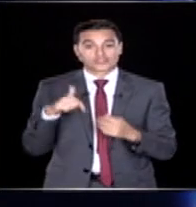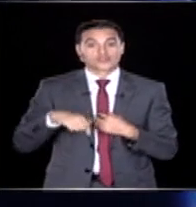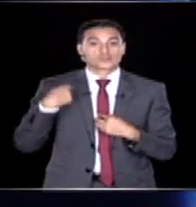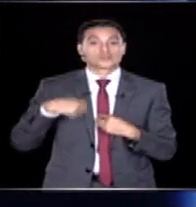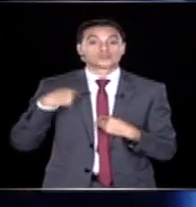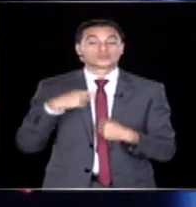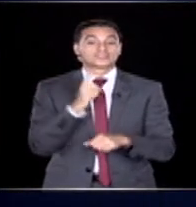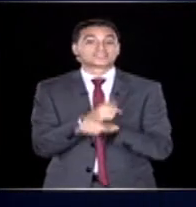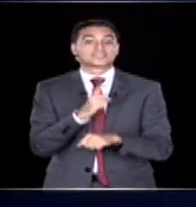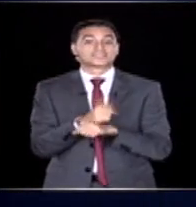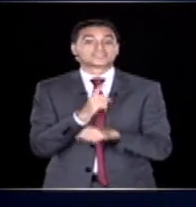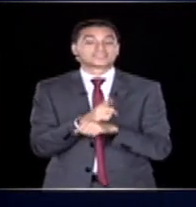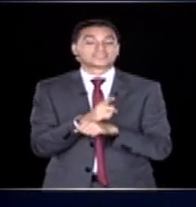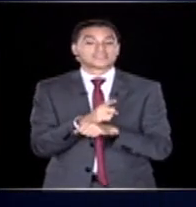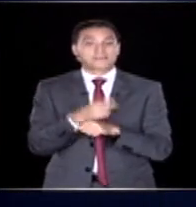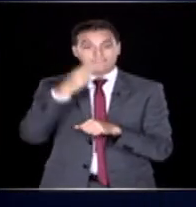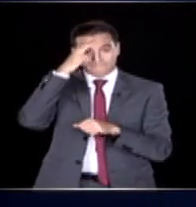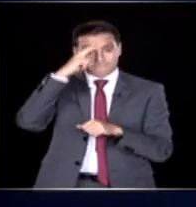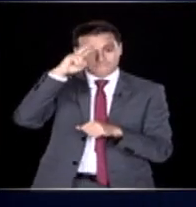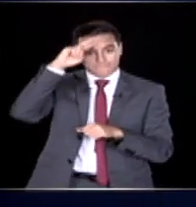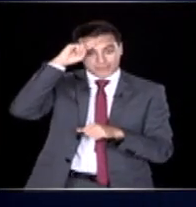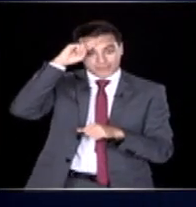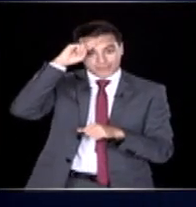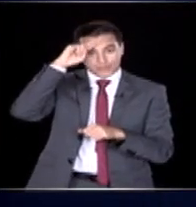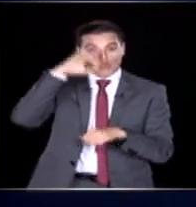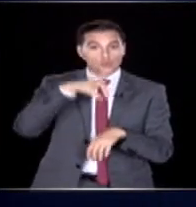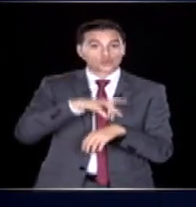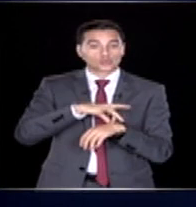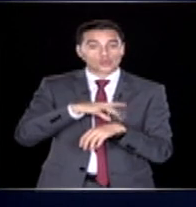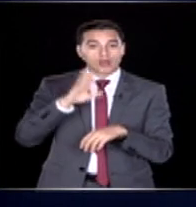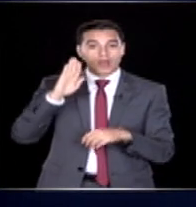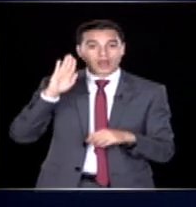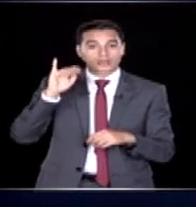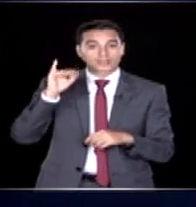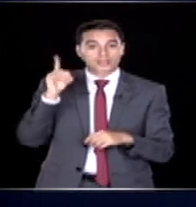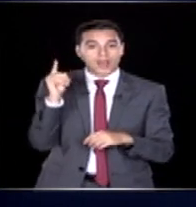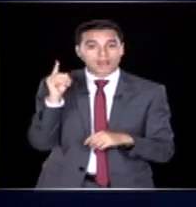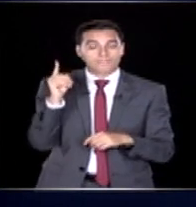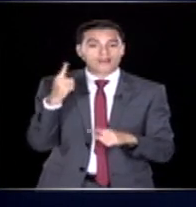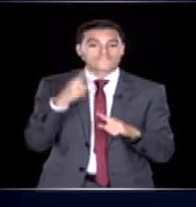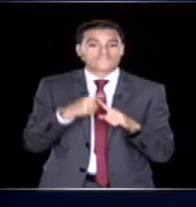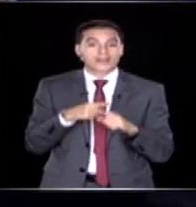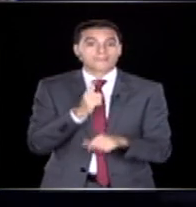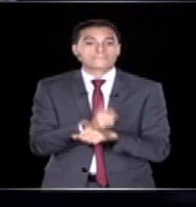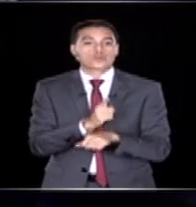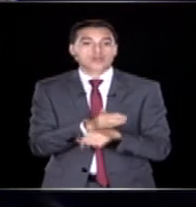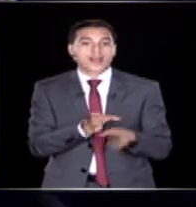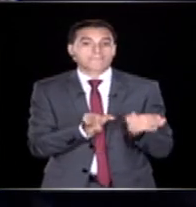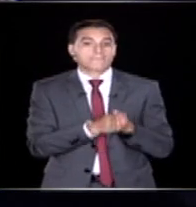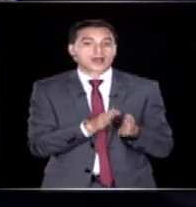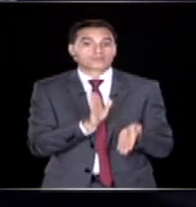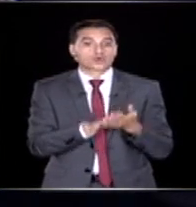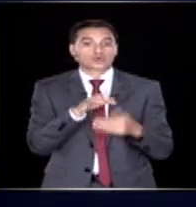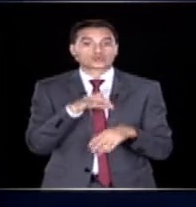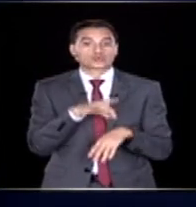المدير الفني دكتوره سمر. مش بس دكتوره سمر جايه مدير فني، ده معاه مدرب عام كمان قاعد في الجمهور،